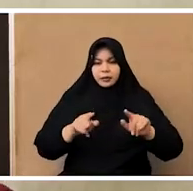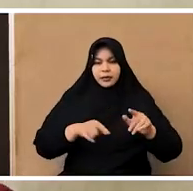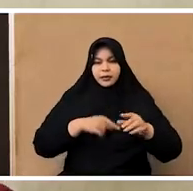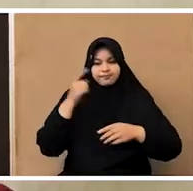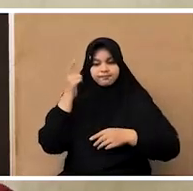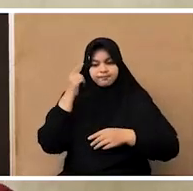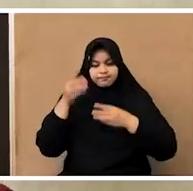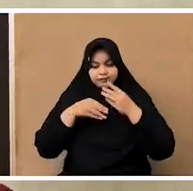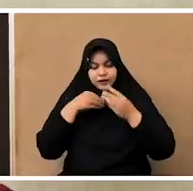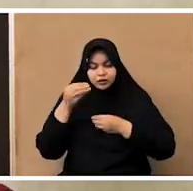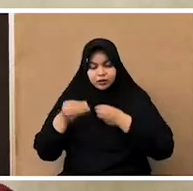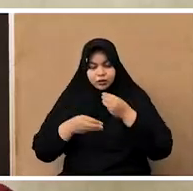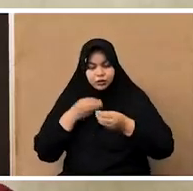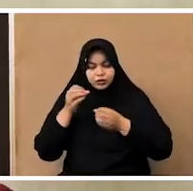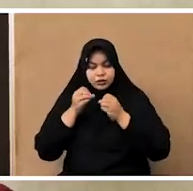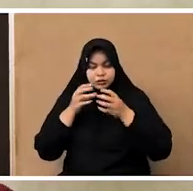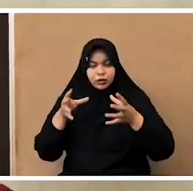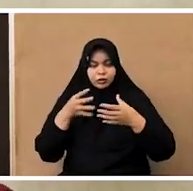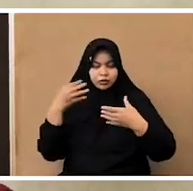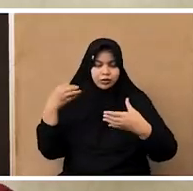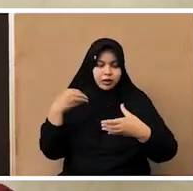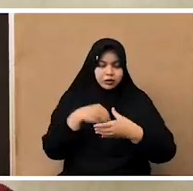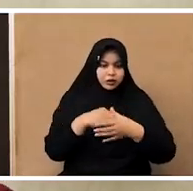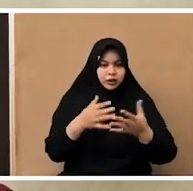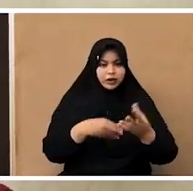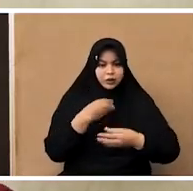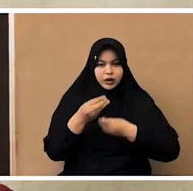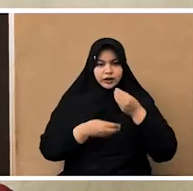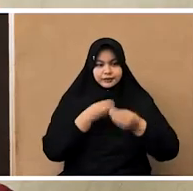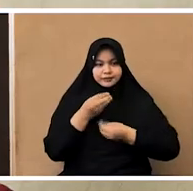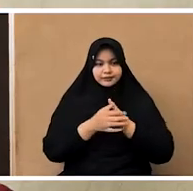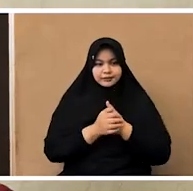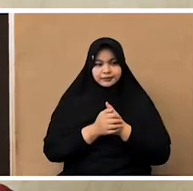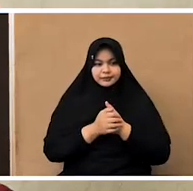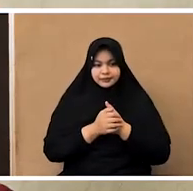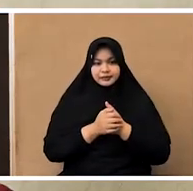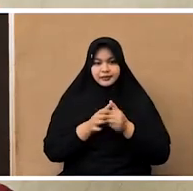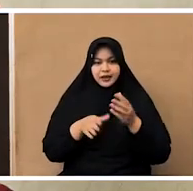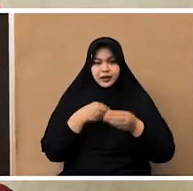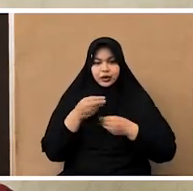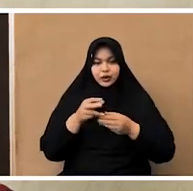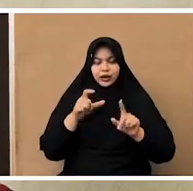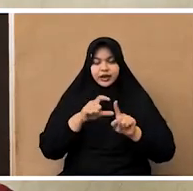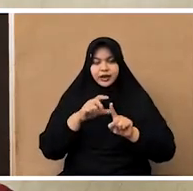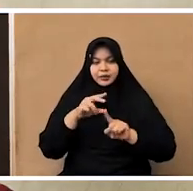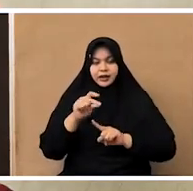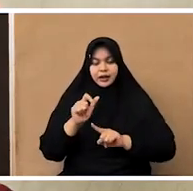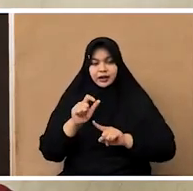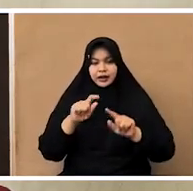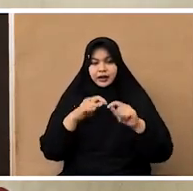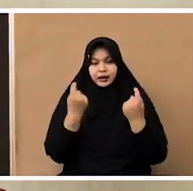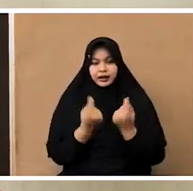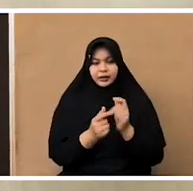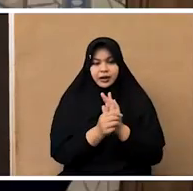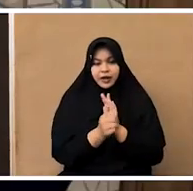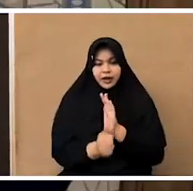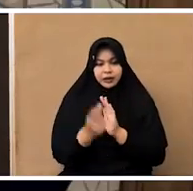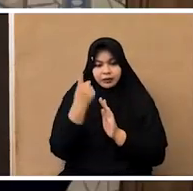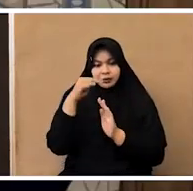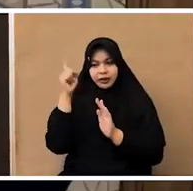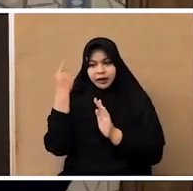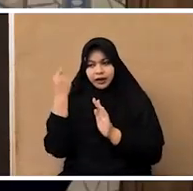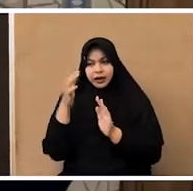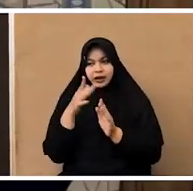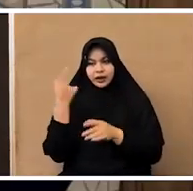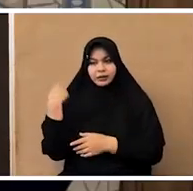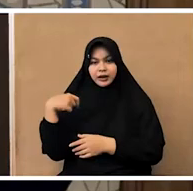itu sudah mulai digabungkan atau dimasukkan atau disampaikan kepada DPR Tim Ahli dari pemerintah begitu dan dari